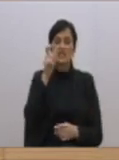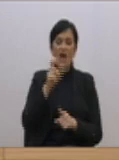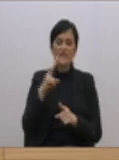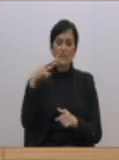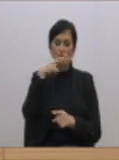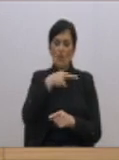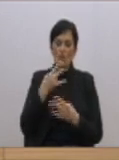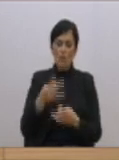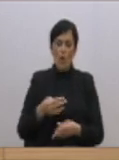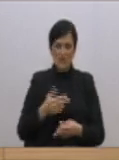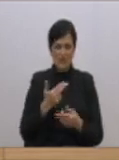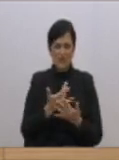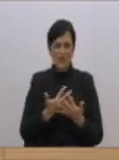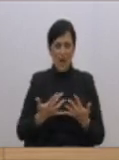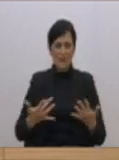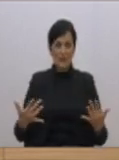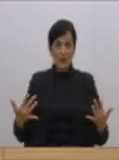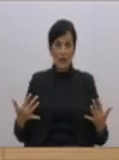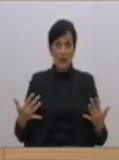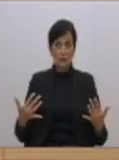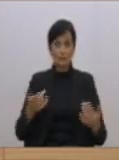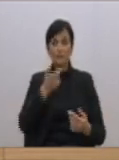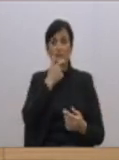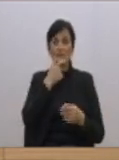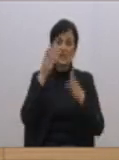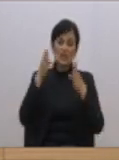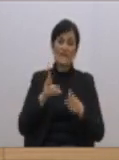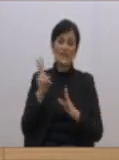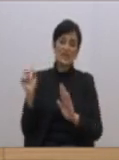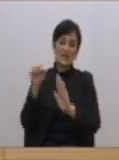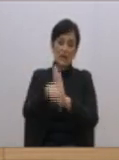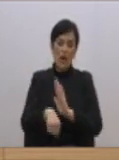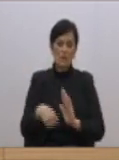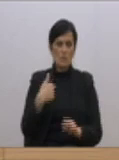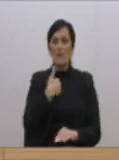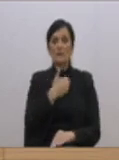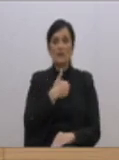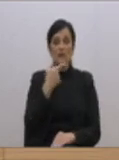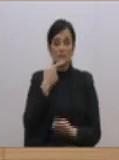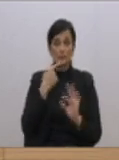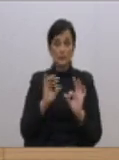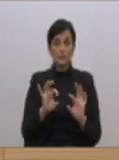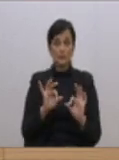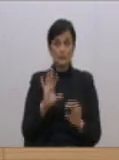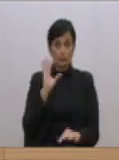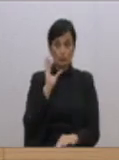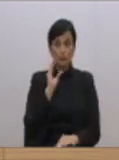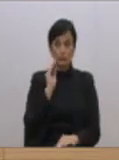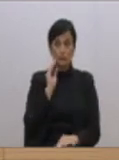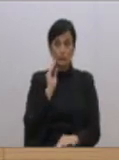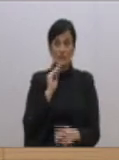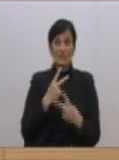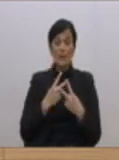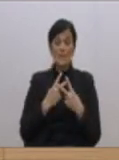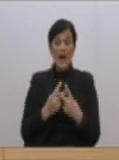მოწამლა, ასე შემდეგ და სააკაშვილის ვიღაცა კლავს. Მე მინდა გითხრათ, რომ როდესაც